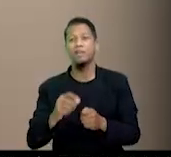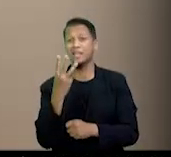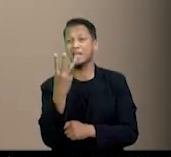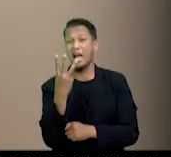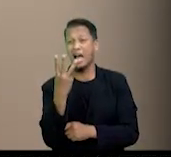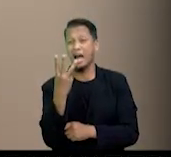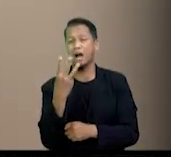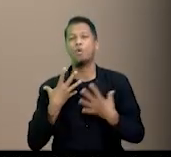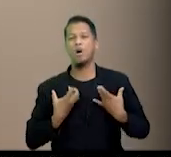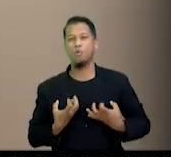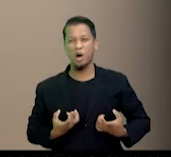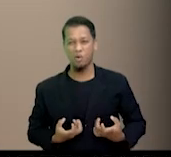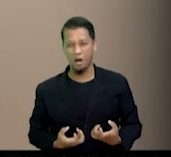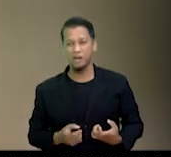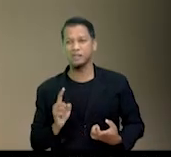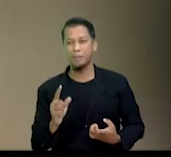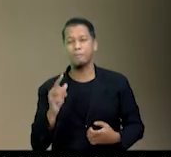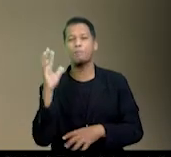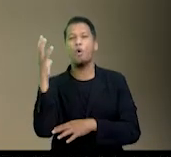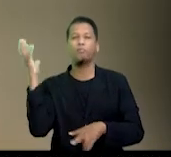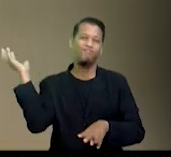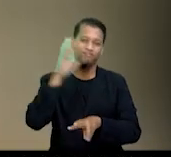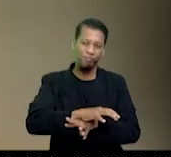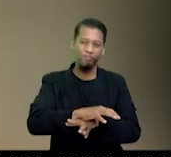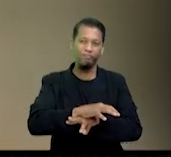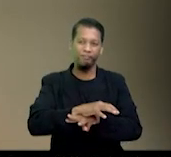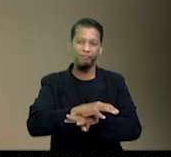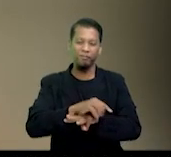mengalami luka-luka akibat tertimpa pohon termasuk seorang bocah.